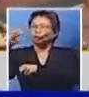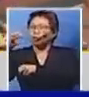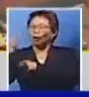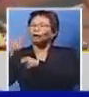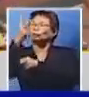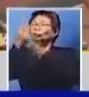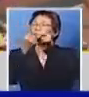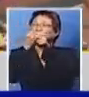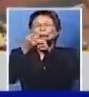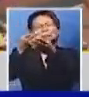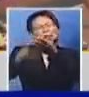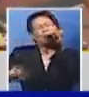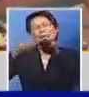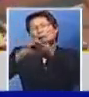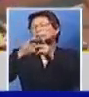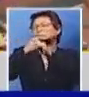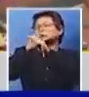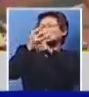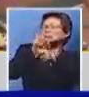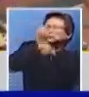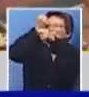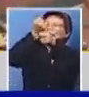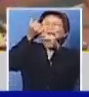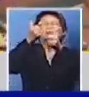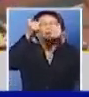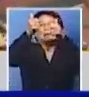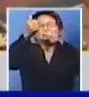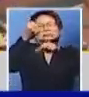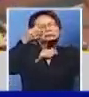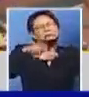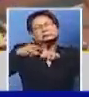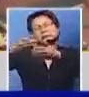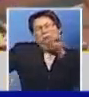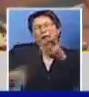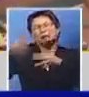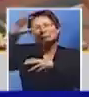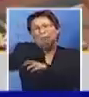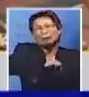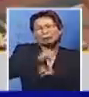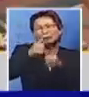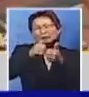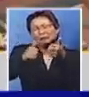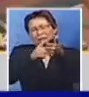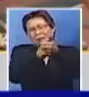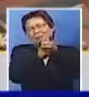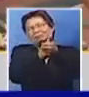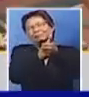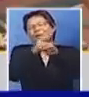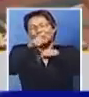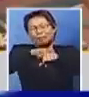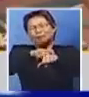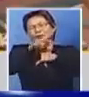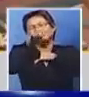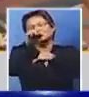lalu bagaimanapun gagal mempertahankan kejuaraannya apabila dia ketinggalan di belakang Yifei yang mencatat